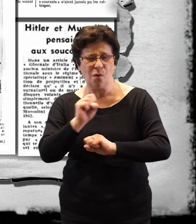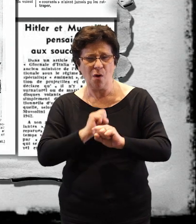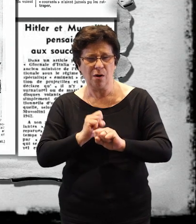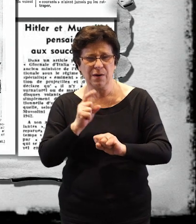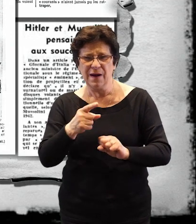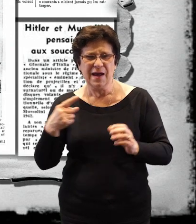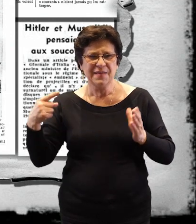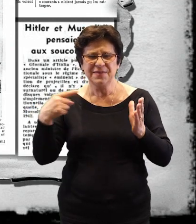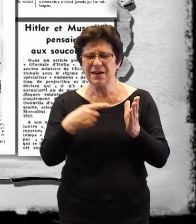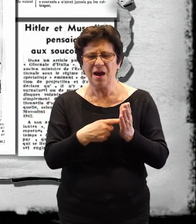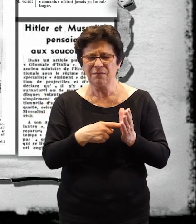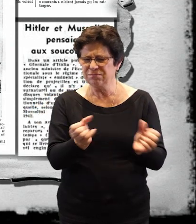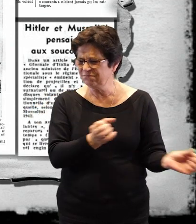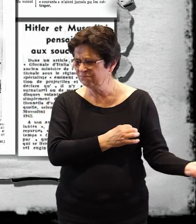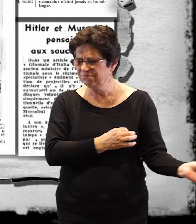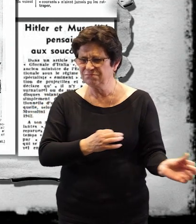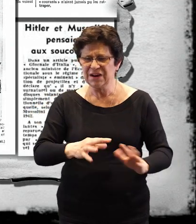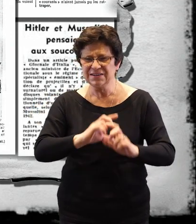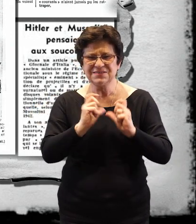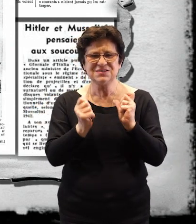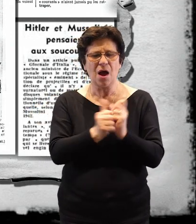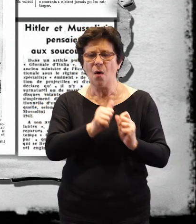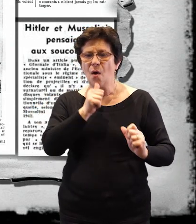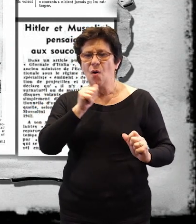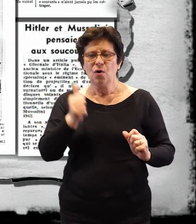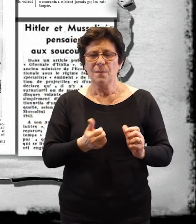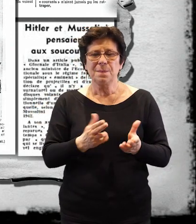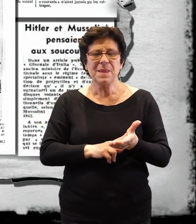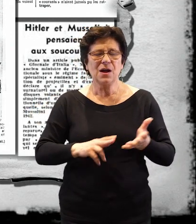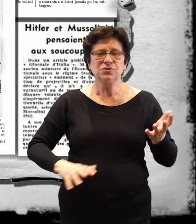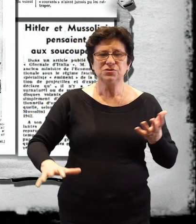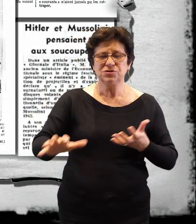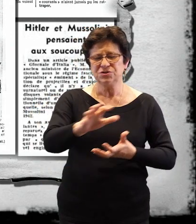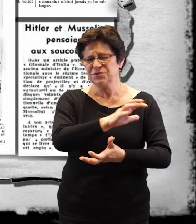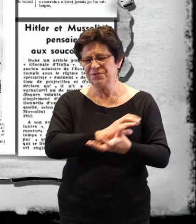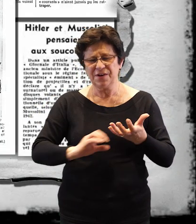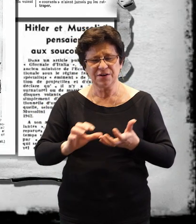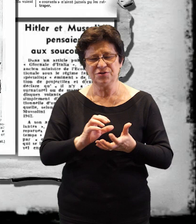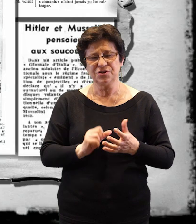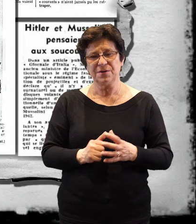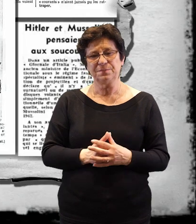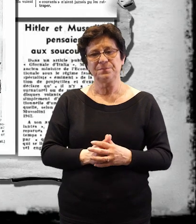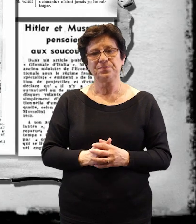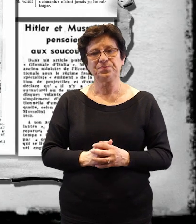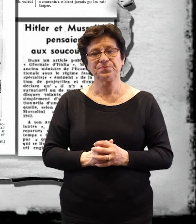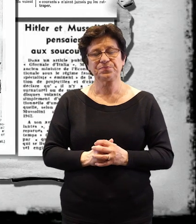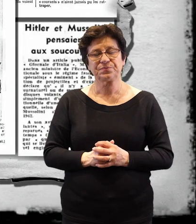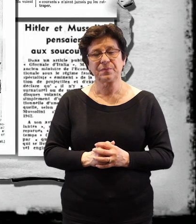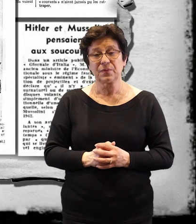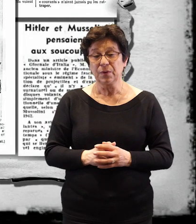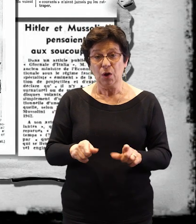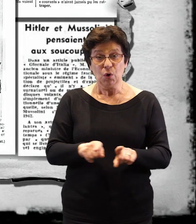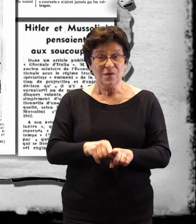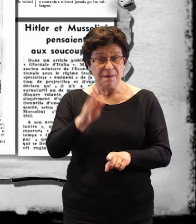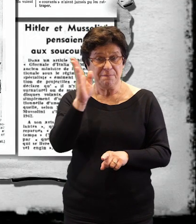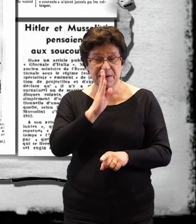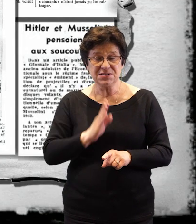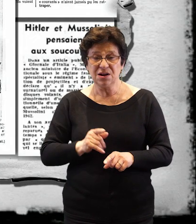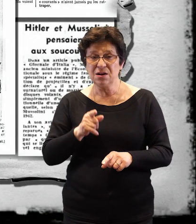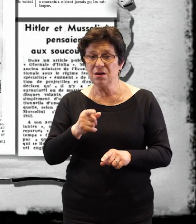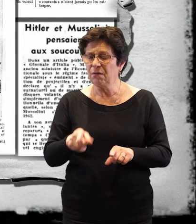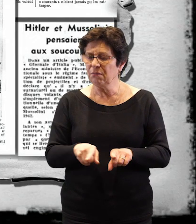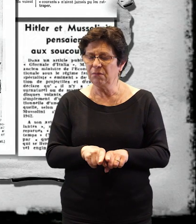trafił do różnych gazet w całej Europie i na świecie, w Ameryce Południowej, nawet w Brazylii znalazłem artykuły, które powtarzały tą